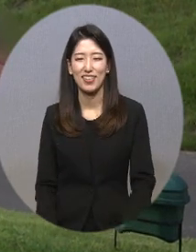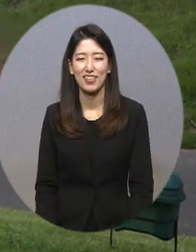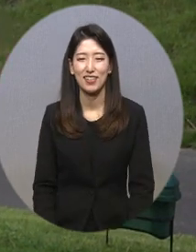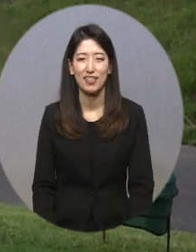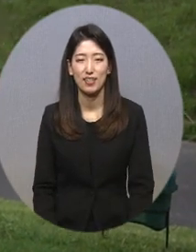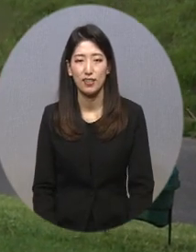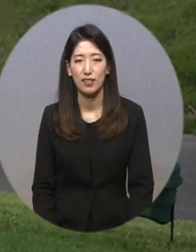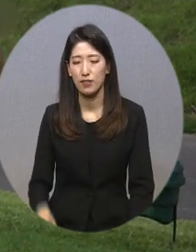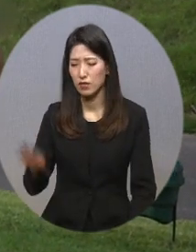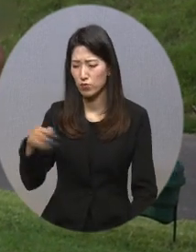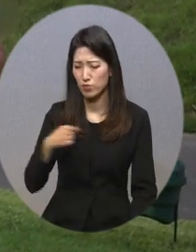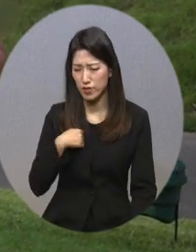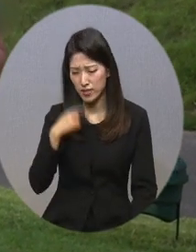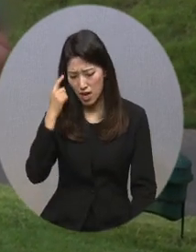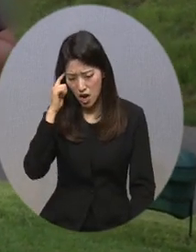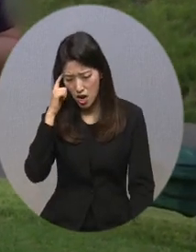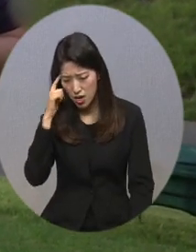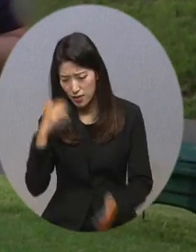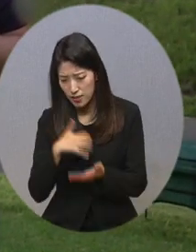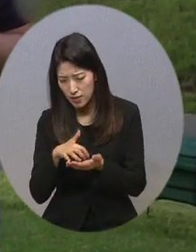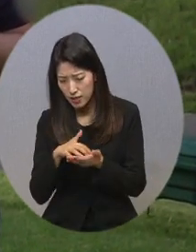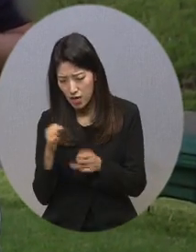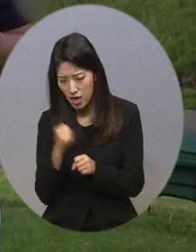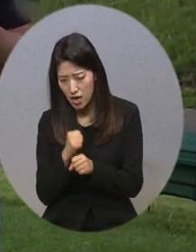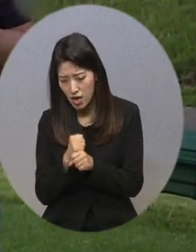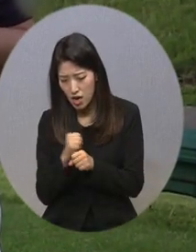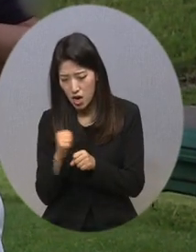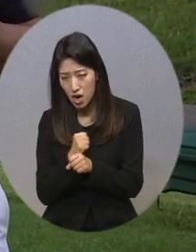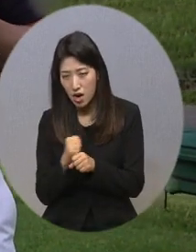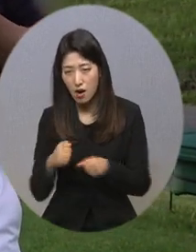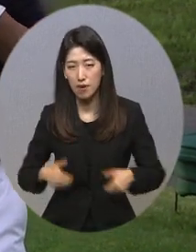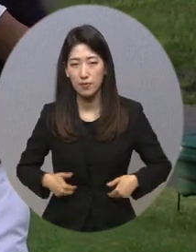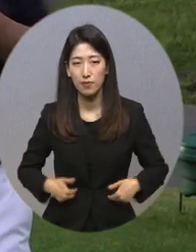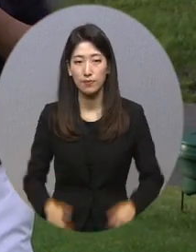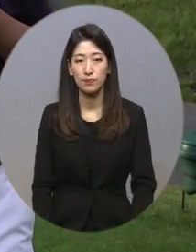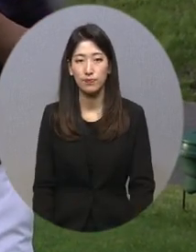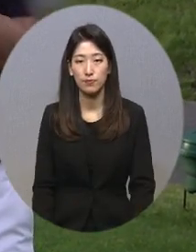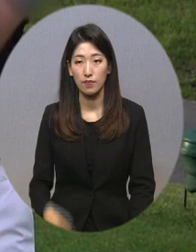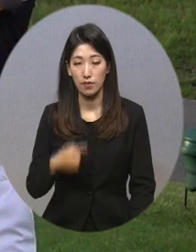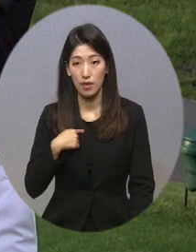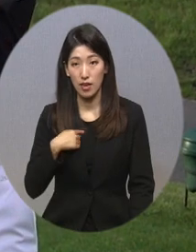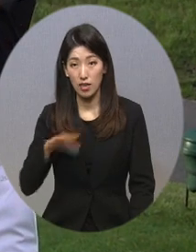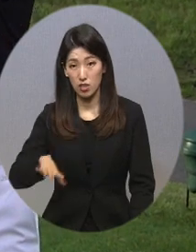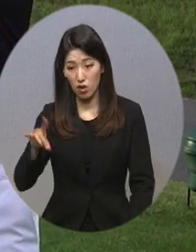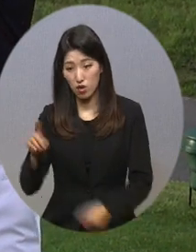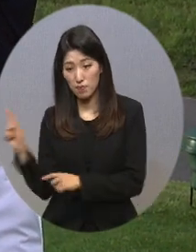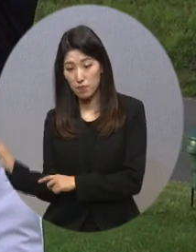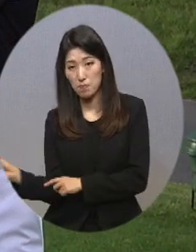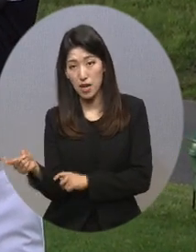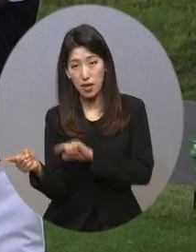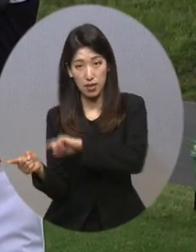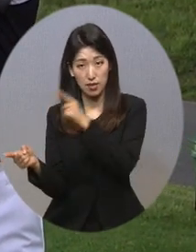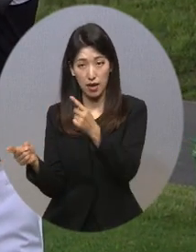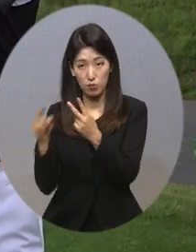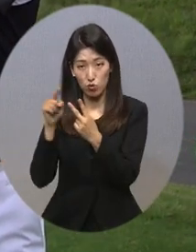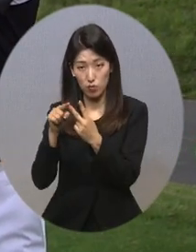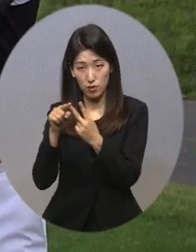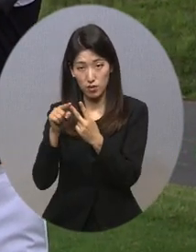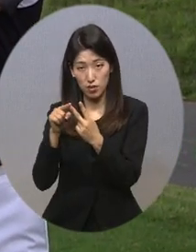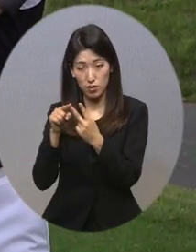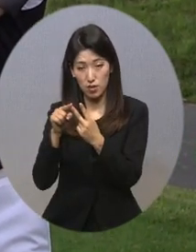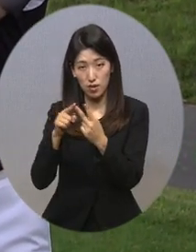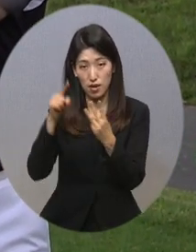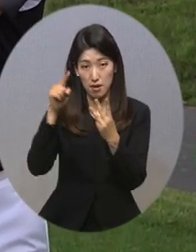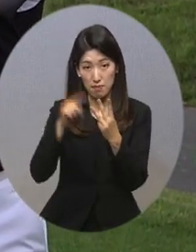우리 전략을 짜야 돼요. 어떻게 할까? 누가 티샷 할 거예요? 내가 티샷 할게. 오케이. 내가 티샷 하고 세컨? 네, 아니면 제가, 뭐 제가 세컨을